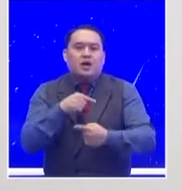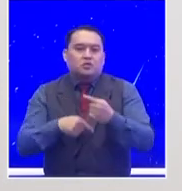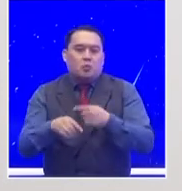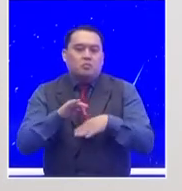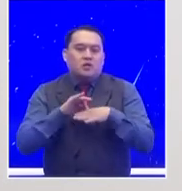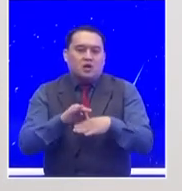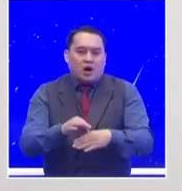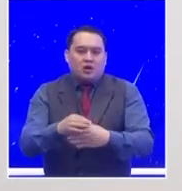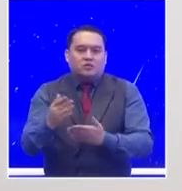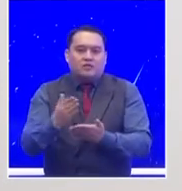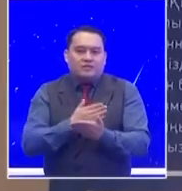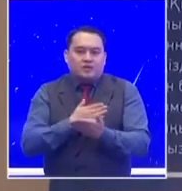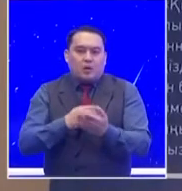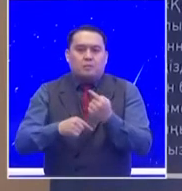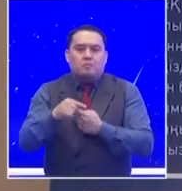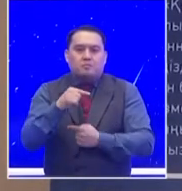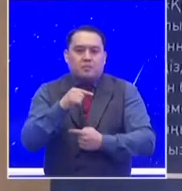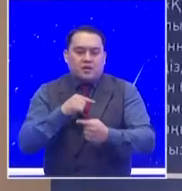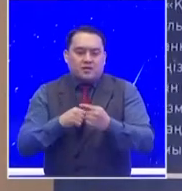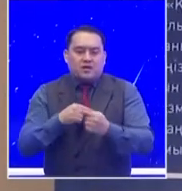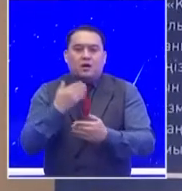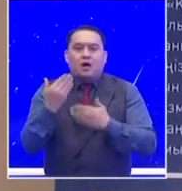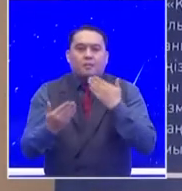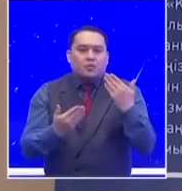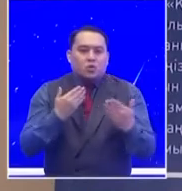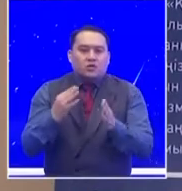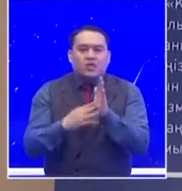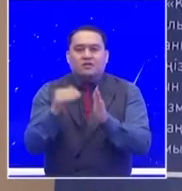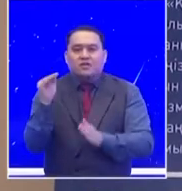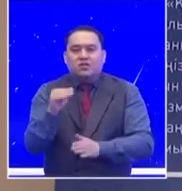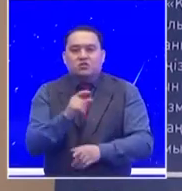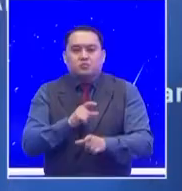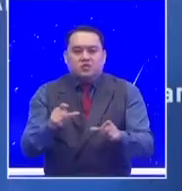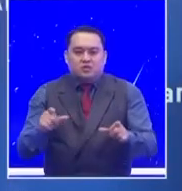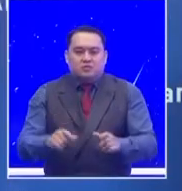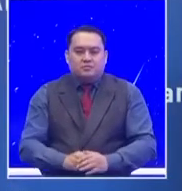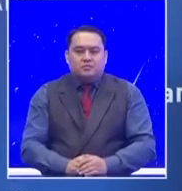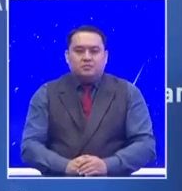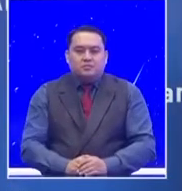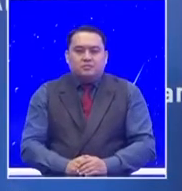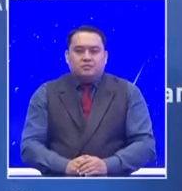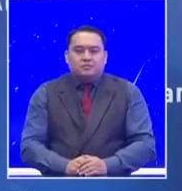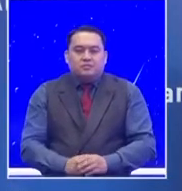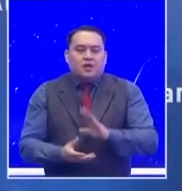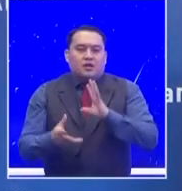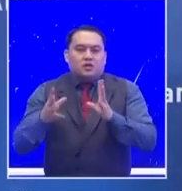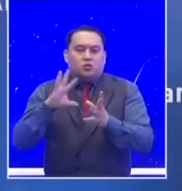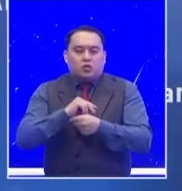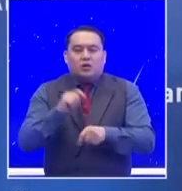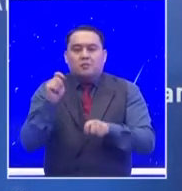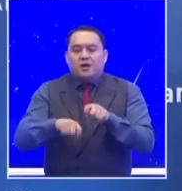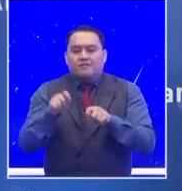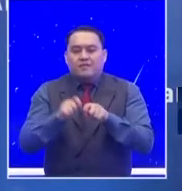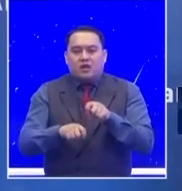проводится скрининг по потребностям бизнес-ниш. Анкетирование прошли 9 тысяч предпринимателей. По результатам мониторинга сейчас